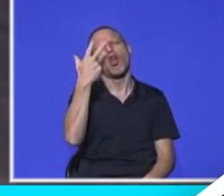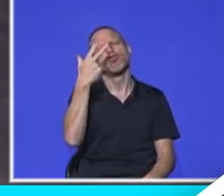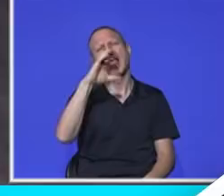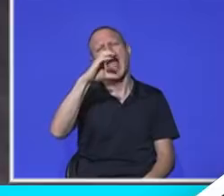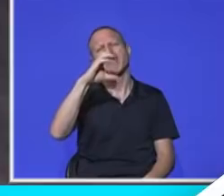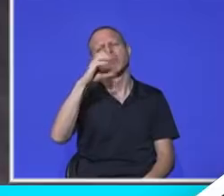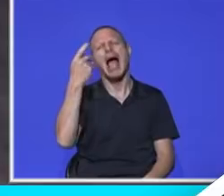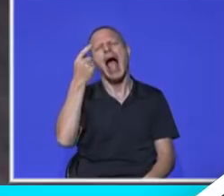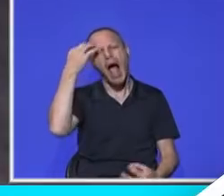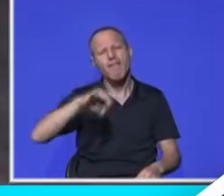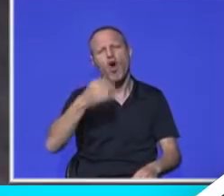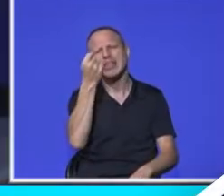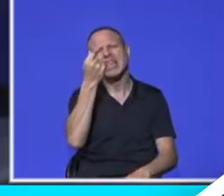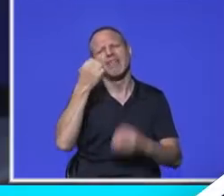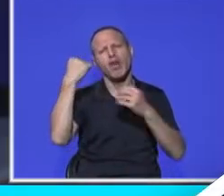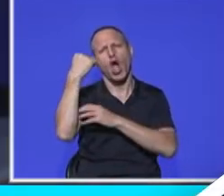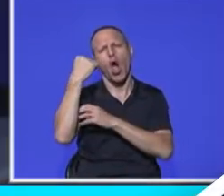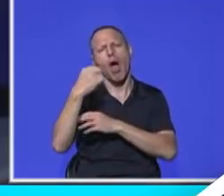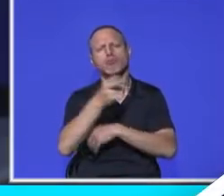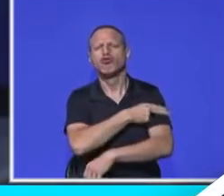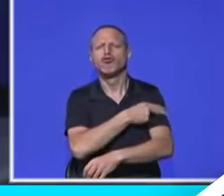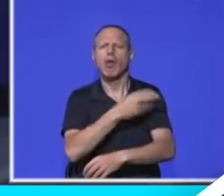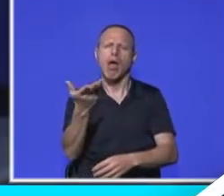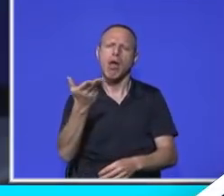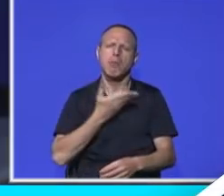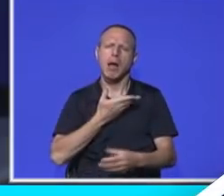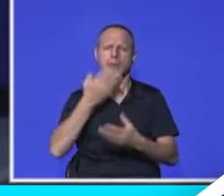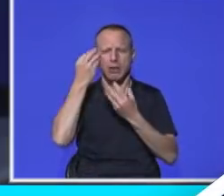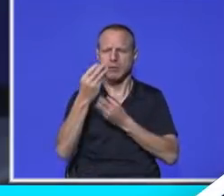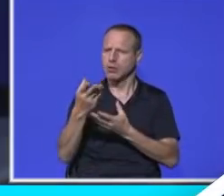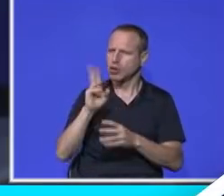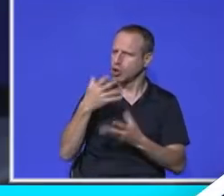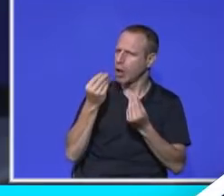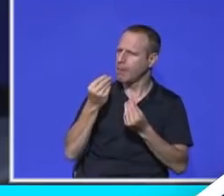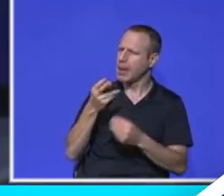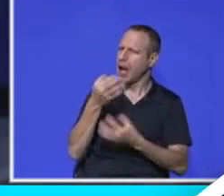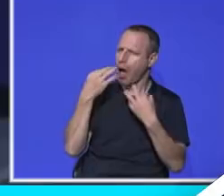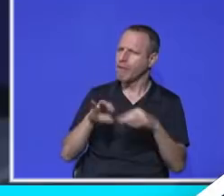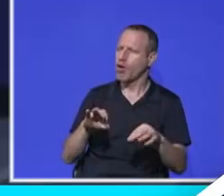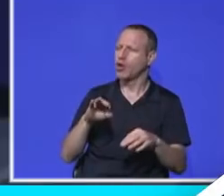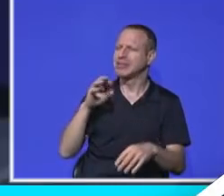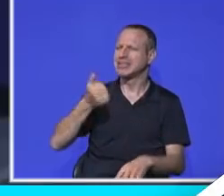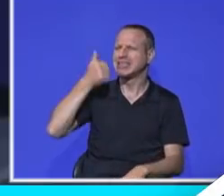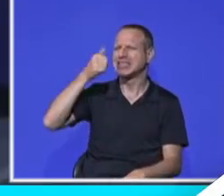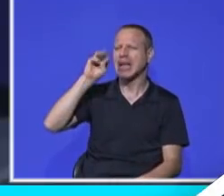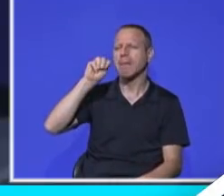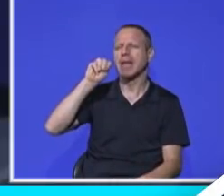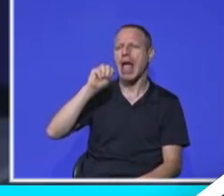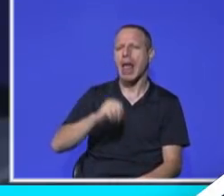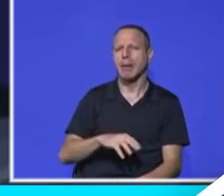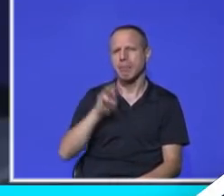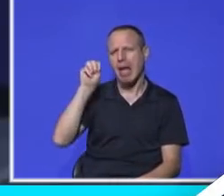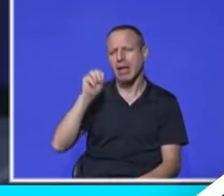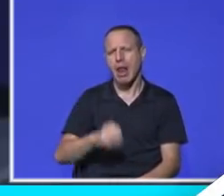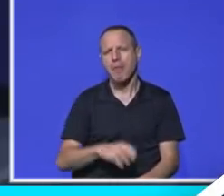מה שהוא לומד. המשטרה מקבלת מסר. עשית לו מלא כבוד לסר מייקל מכלוף זוהר. לגמרי. המשטרה, יש כאן מסר, לא צריכים לתת